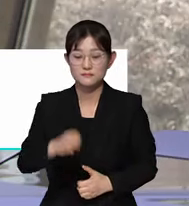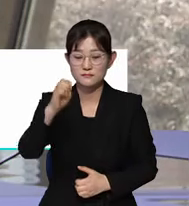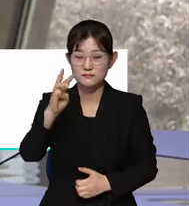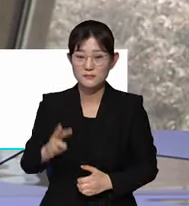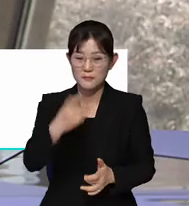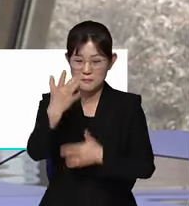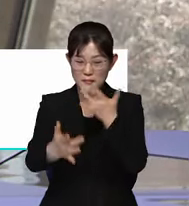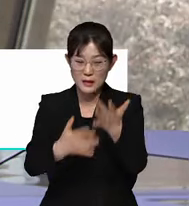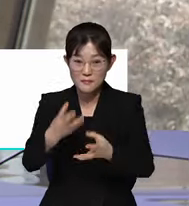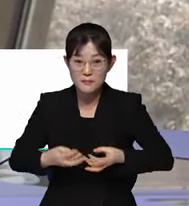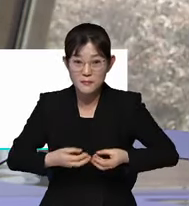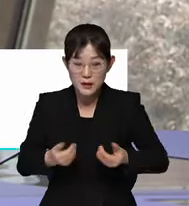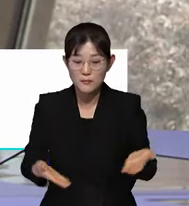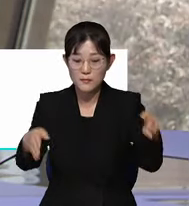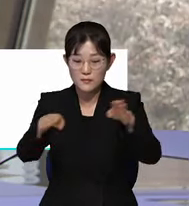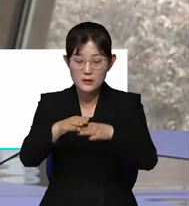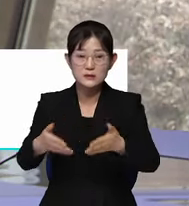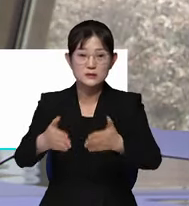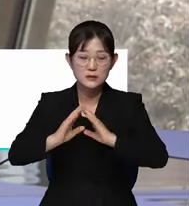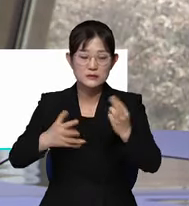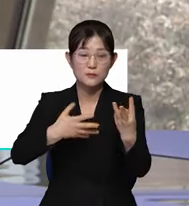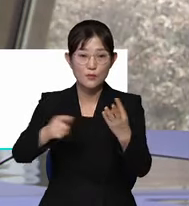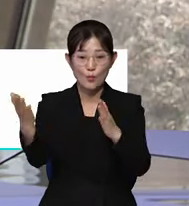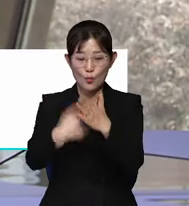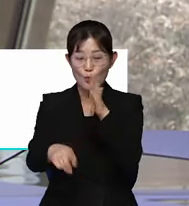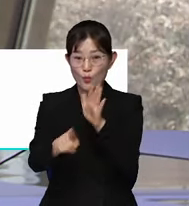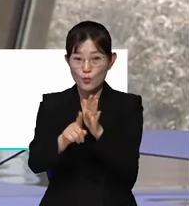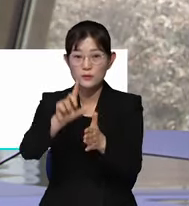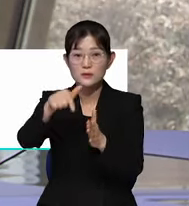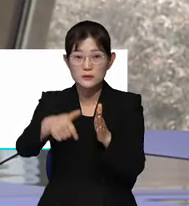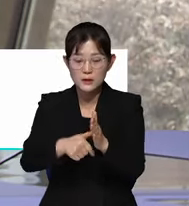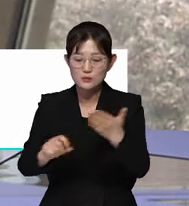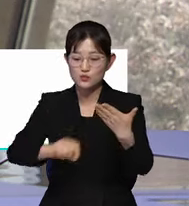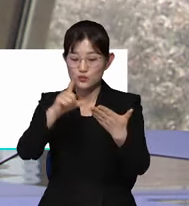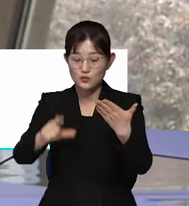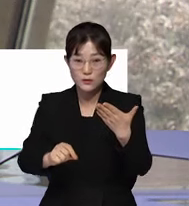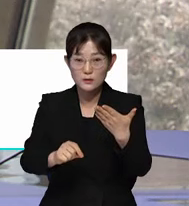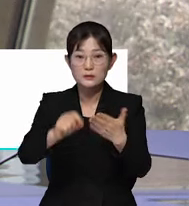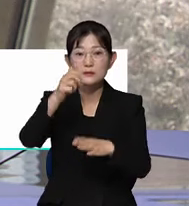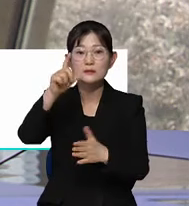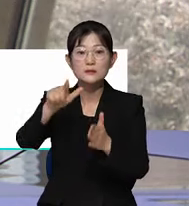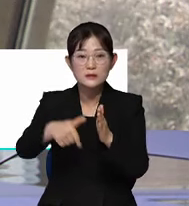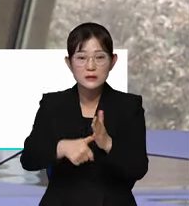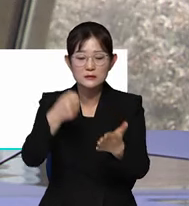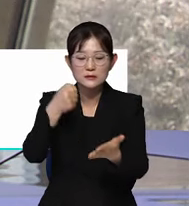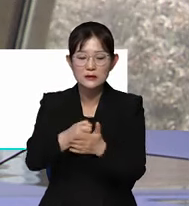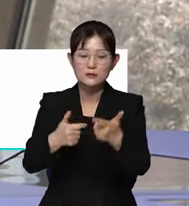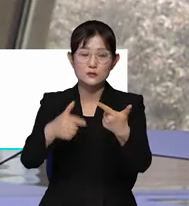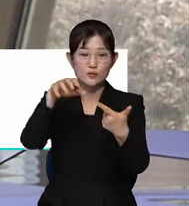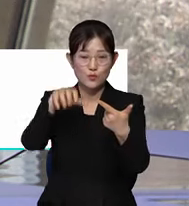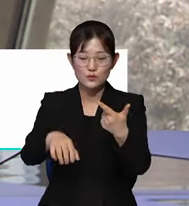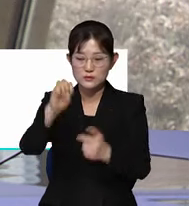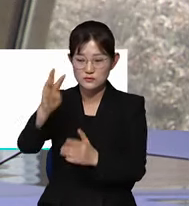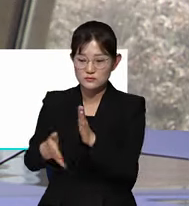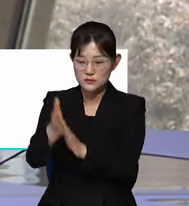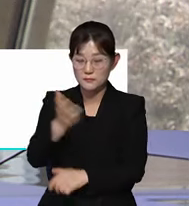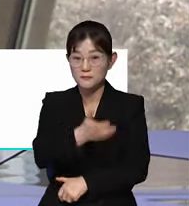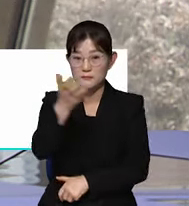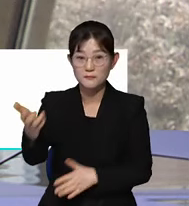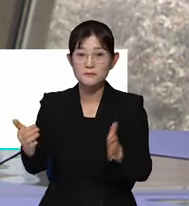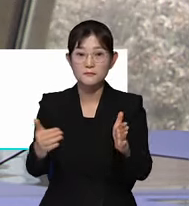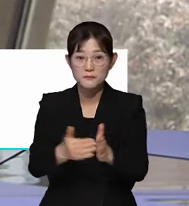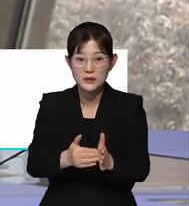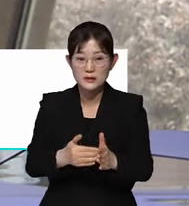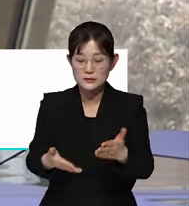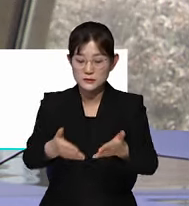광주 자원해수시설 3차 공모 결과 지난달 자치구에 접수된 6곳이 그대로 광주시에 제출됐는데요. 입지